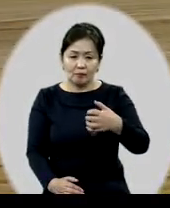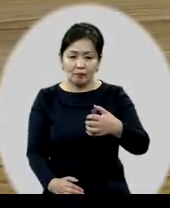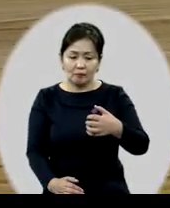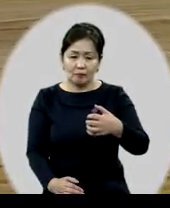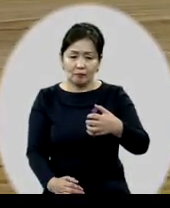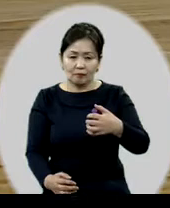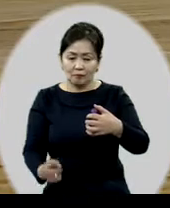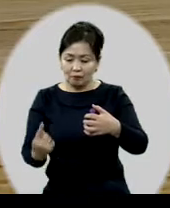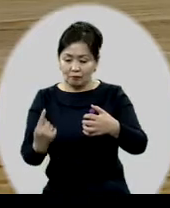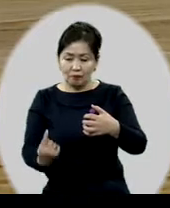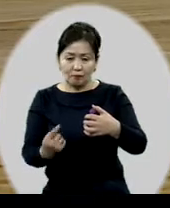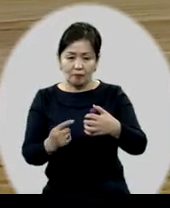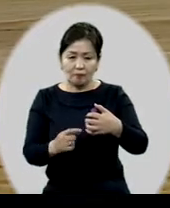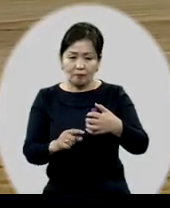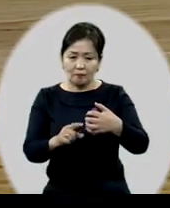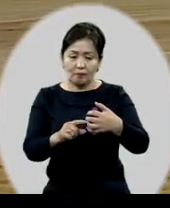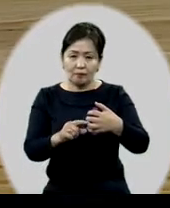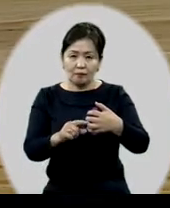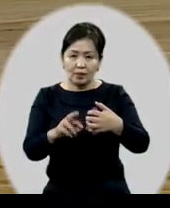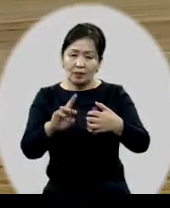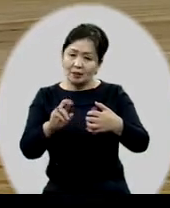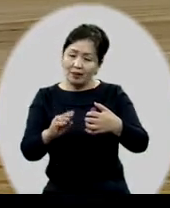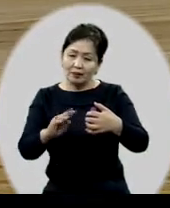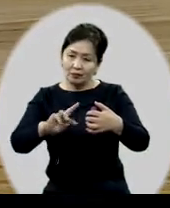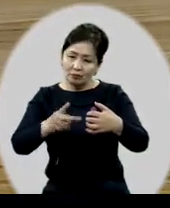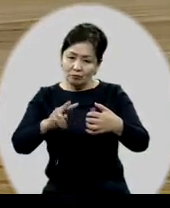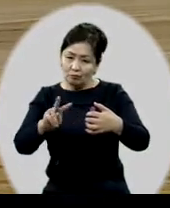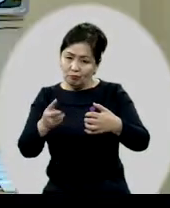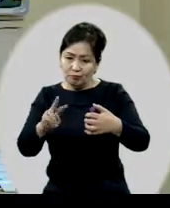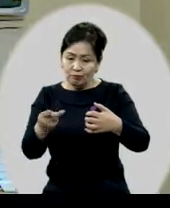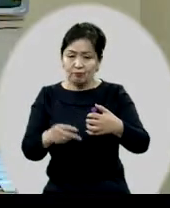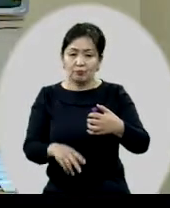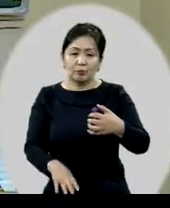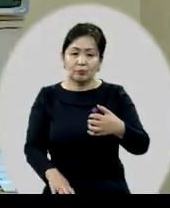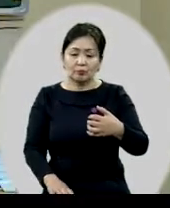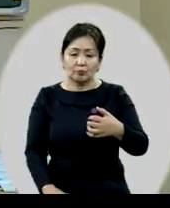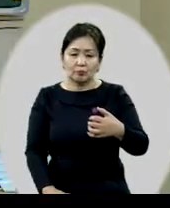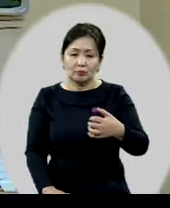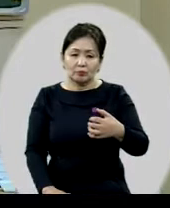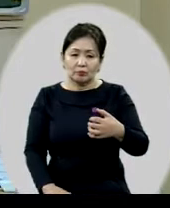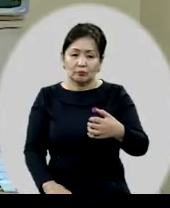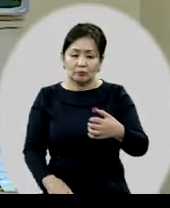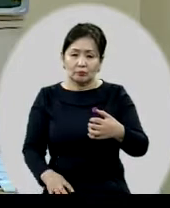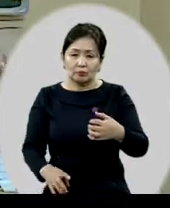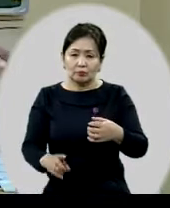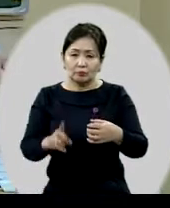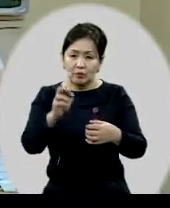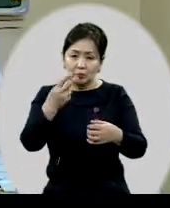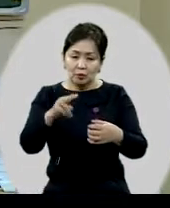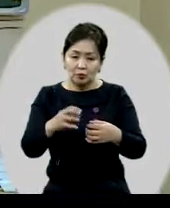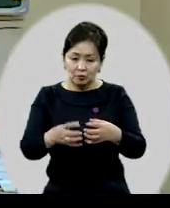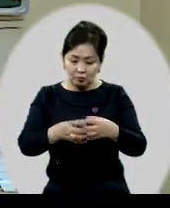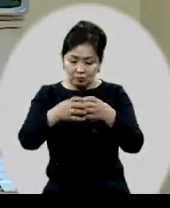Нэг дугаартай савнд усны хэмжээ хэрхэн яаж өөрчлөгдсөн бэ? Бид сая бодит хэрэглтгэн дээр тушалт